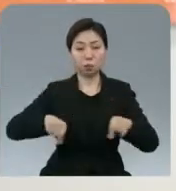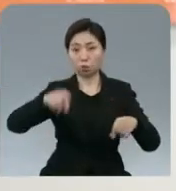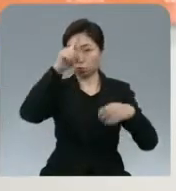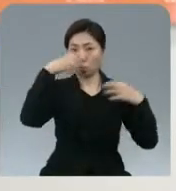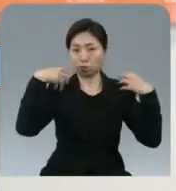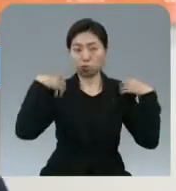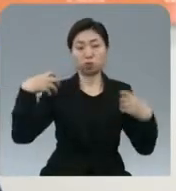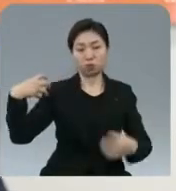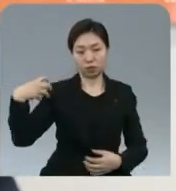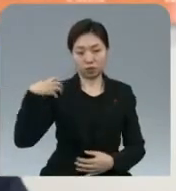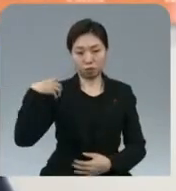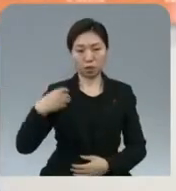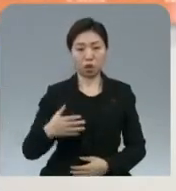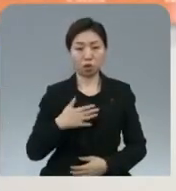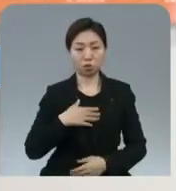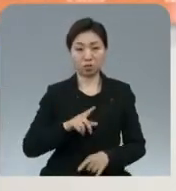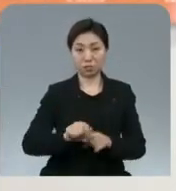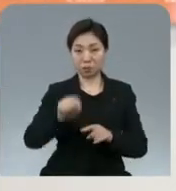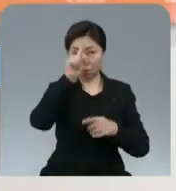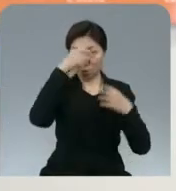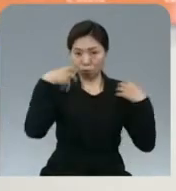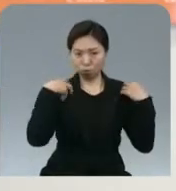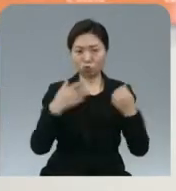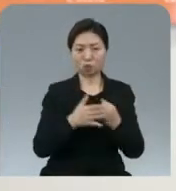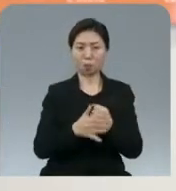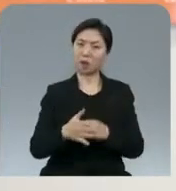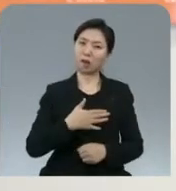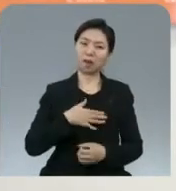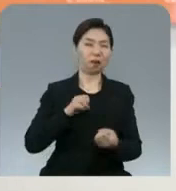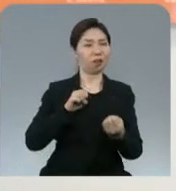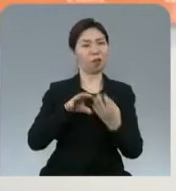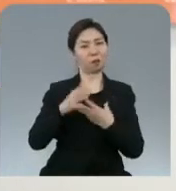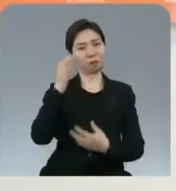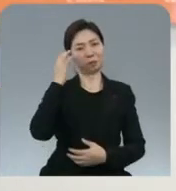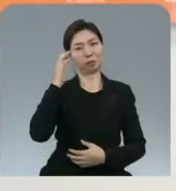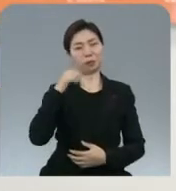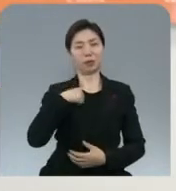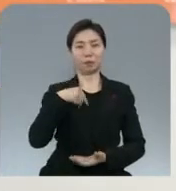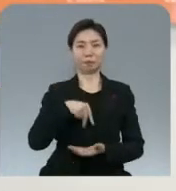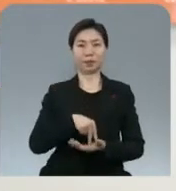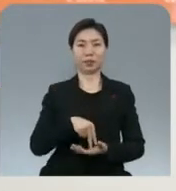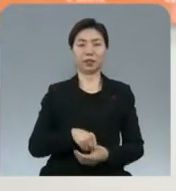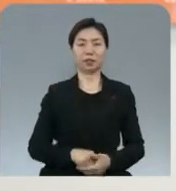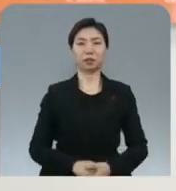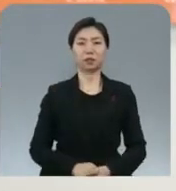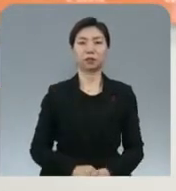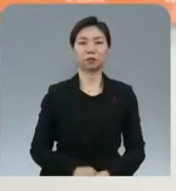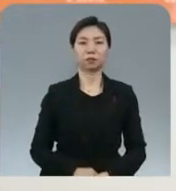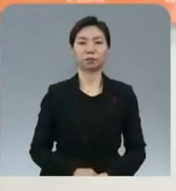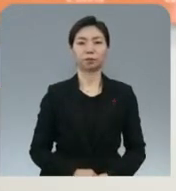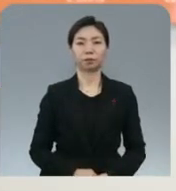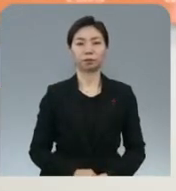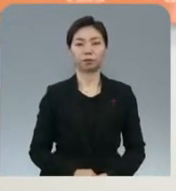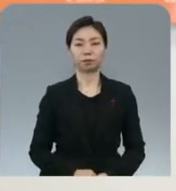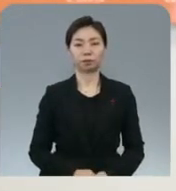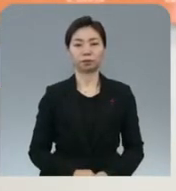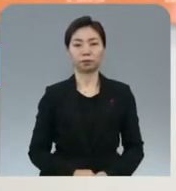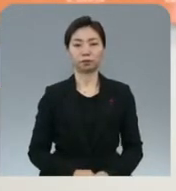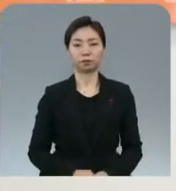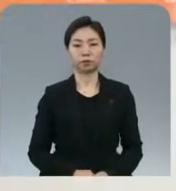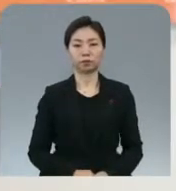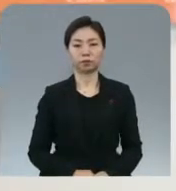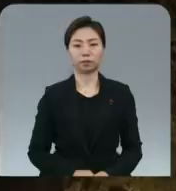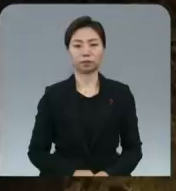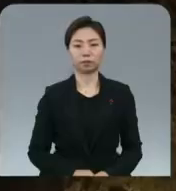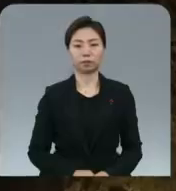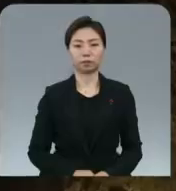thành di sản thế giới trả lời đài phát thanh và truyền hình Hàn Quốc ca bé rằng khiển chưa xem xét đề chủ đề cưỡng ép lao động thì